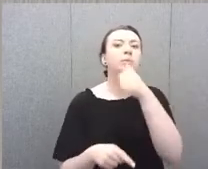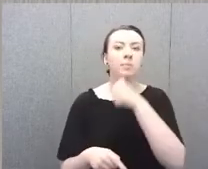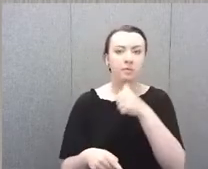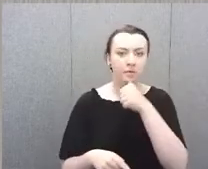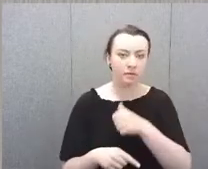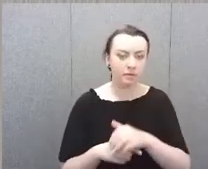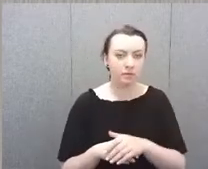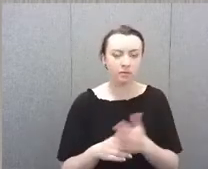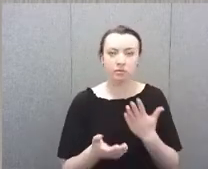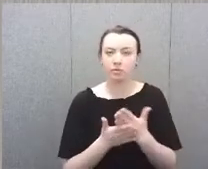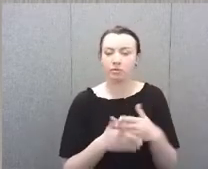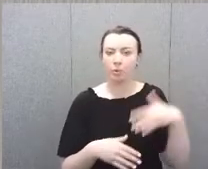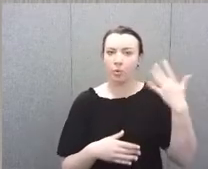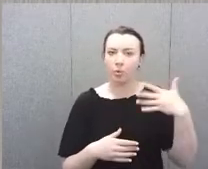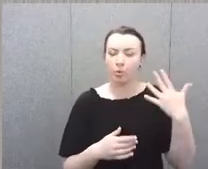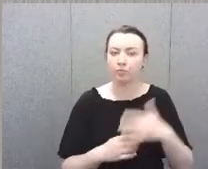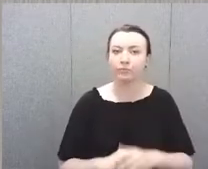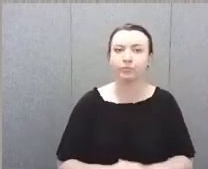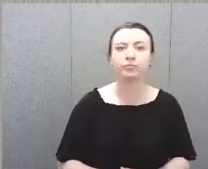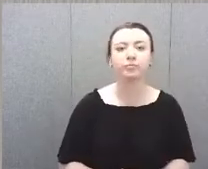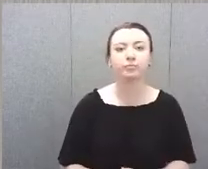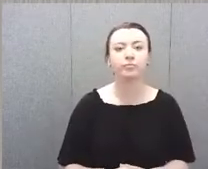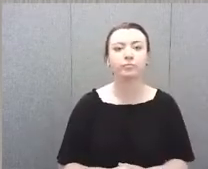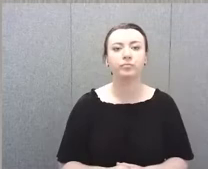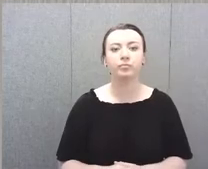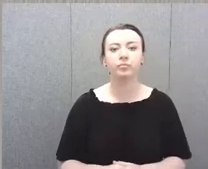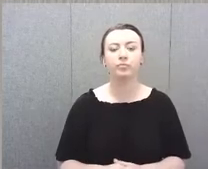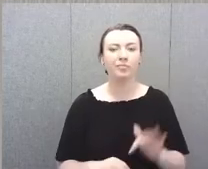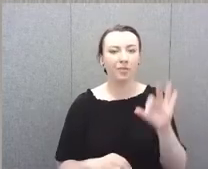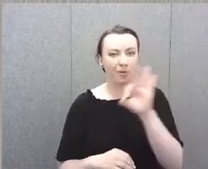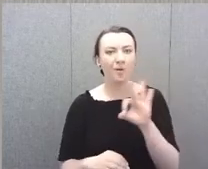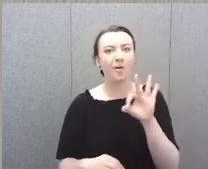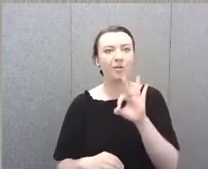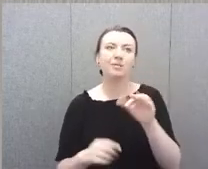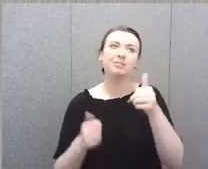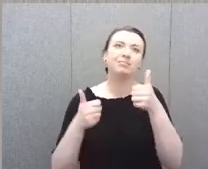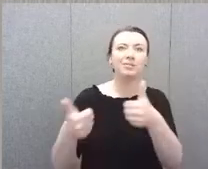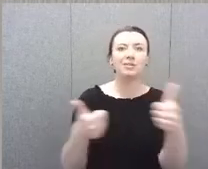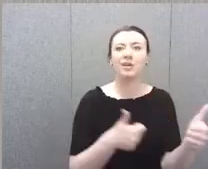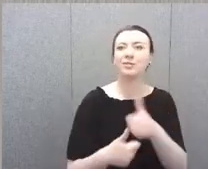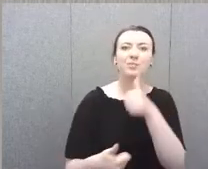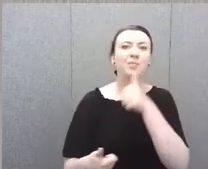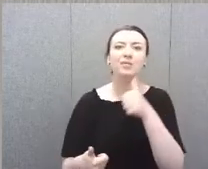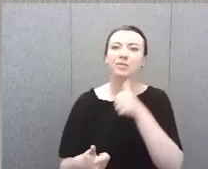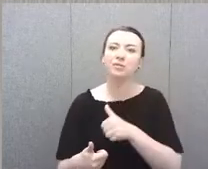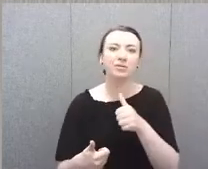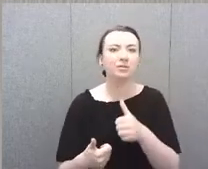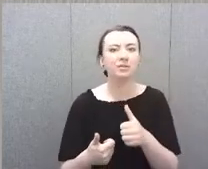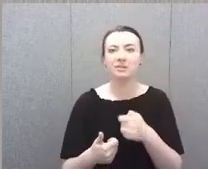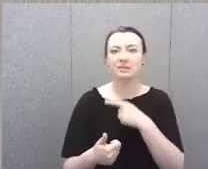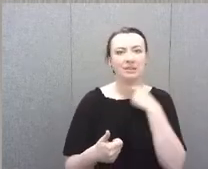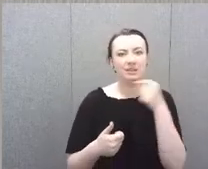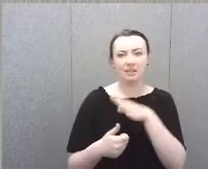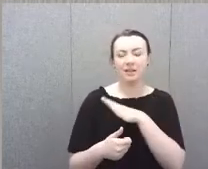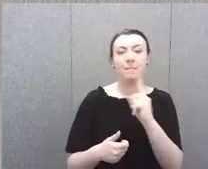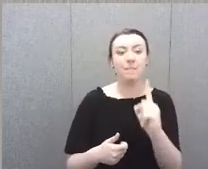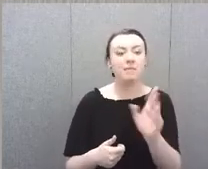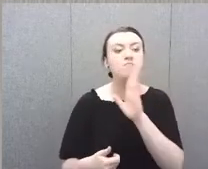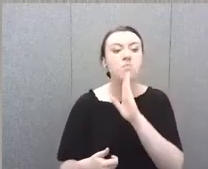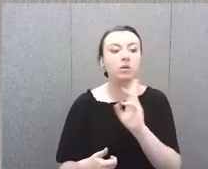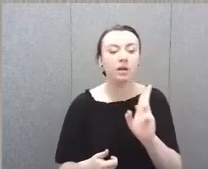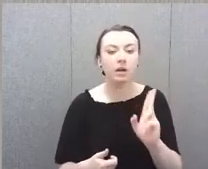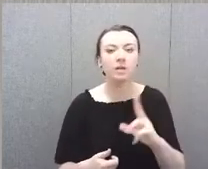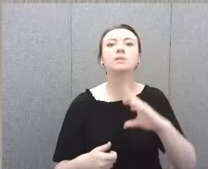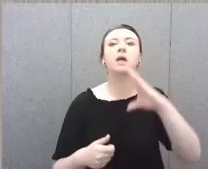нашими соседями из Беларуси, их примером, потому что немного можно сказать хороших примеров о той стране, но